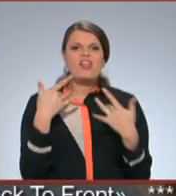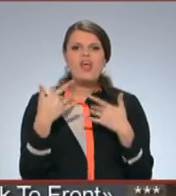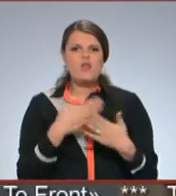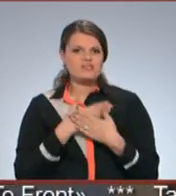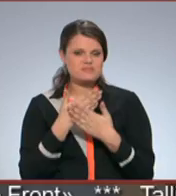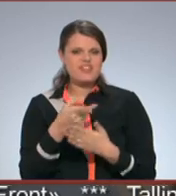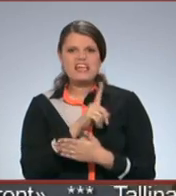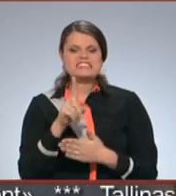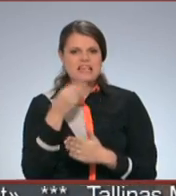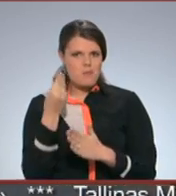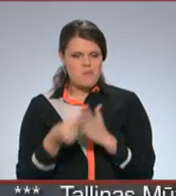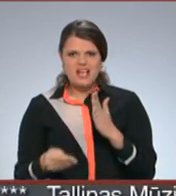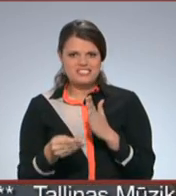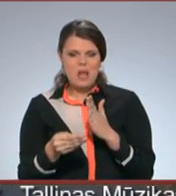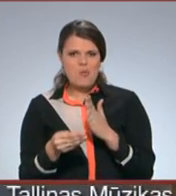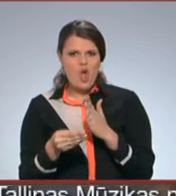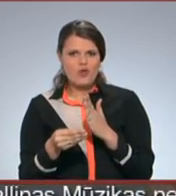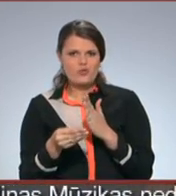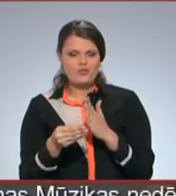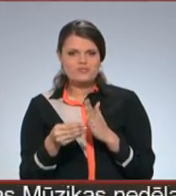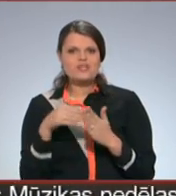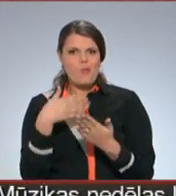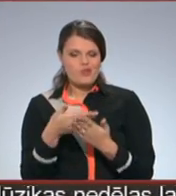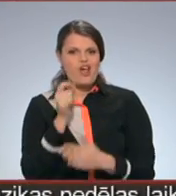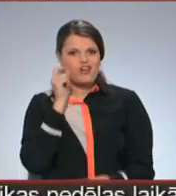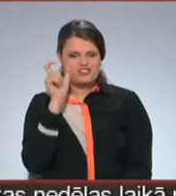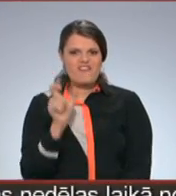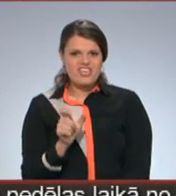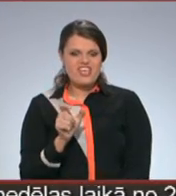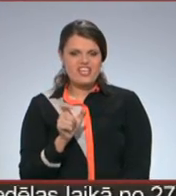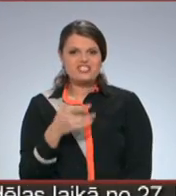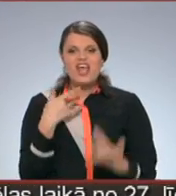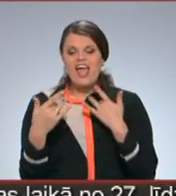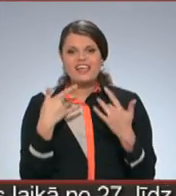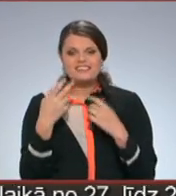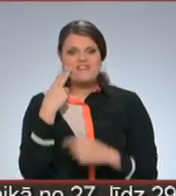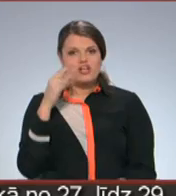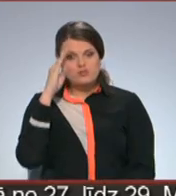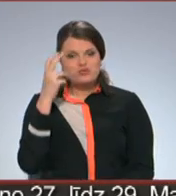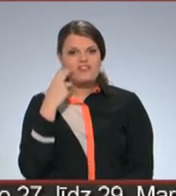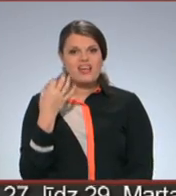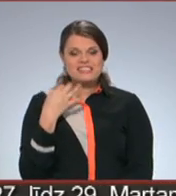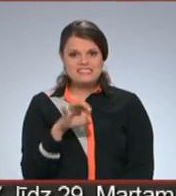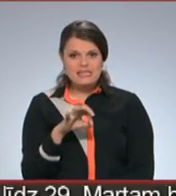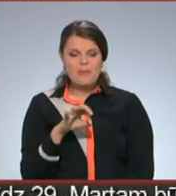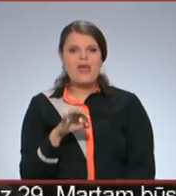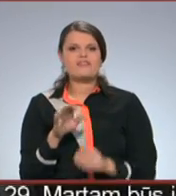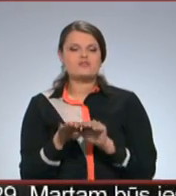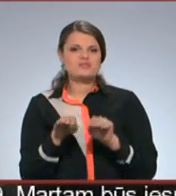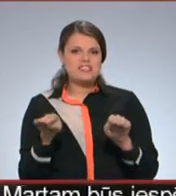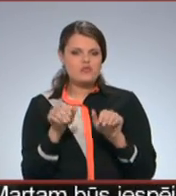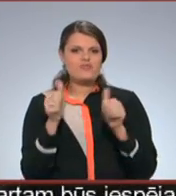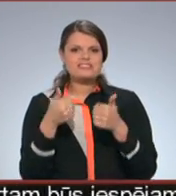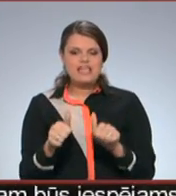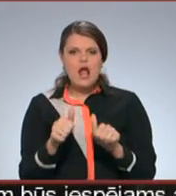tas ir pazemojums. Priekš vīrieši. Izrādes Vecpuiši un vecmeitas glancēto skatuves tēlu